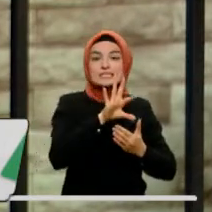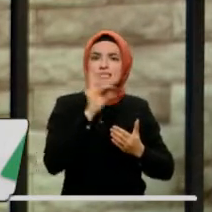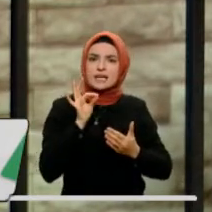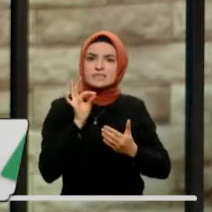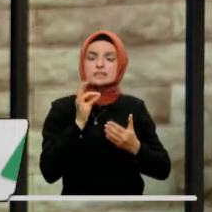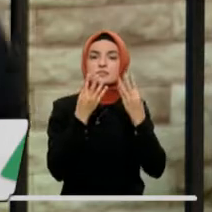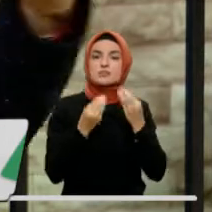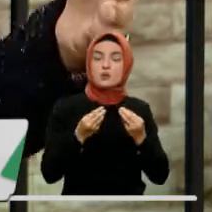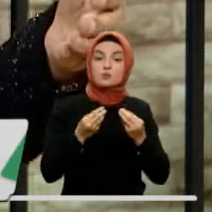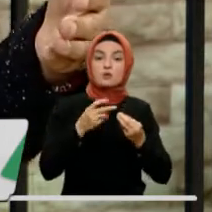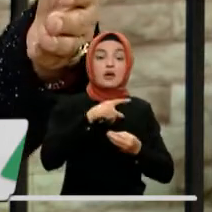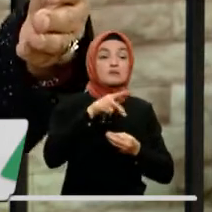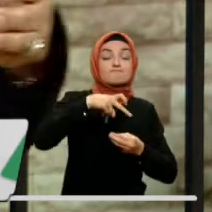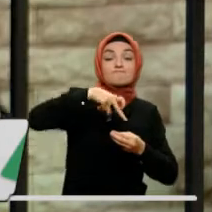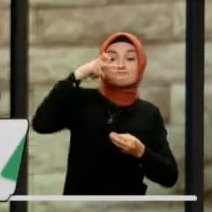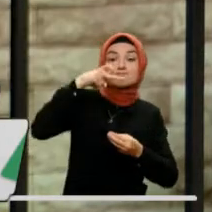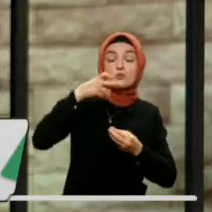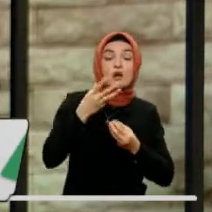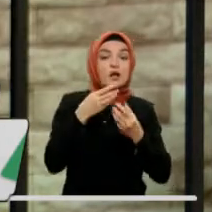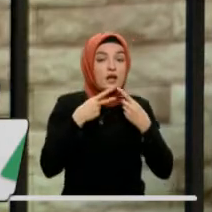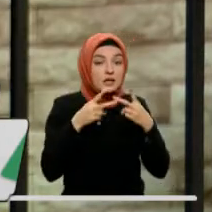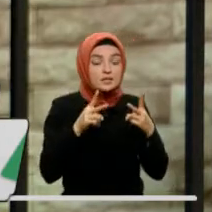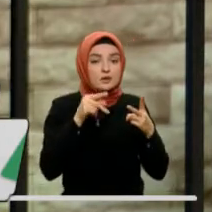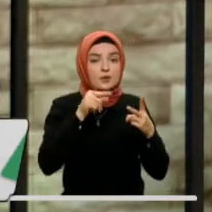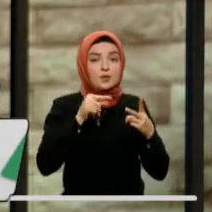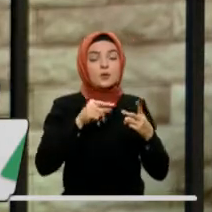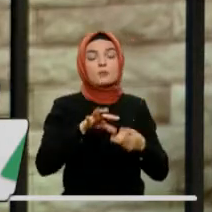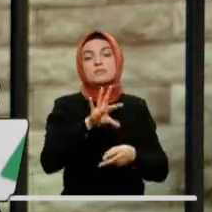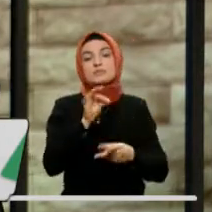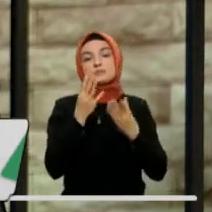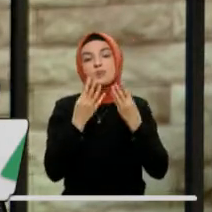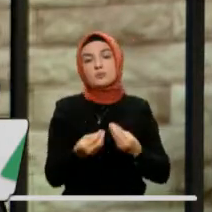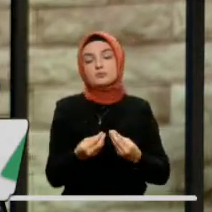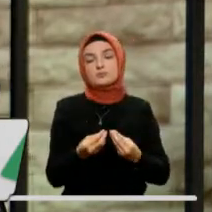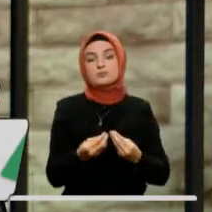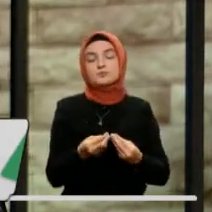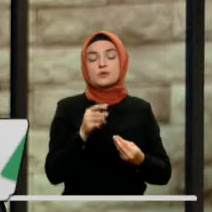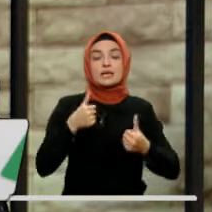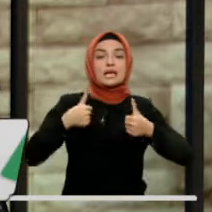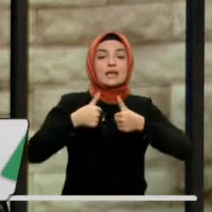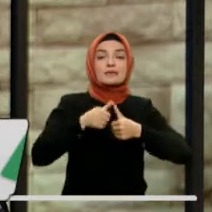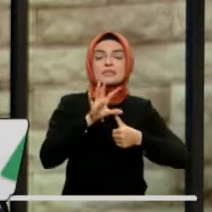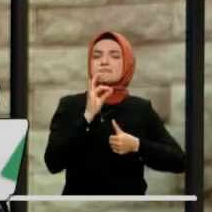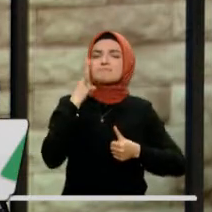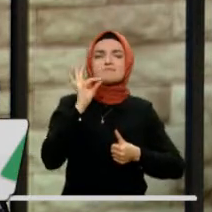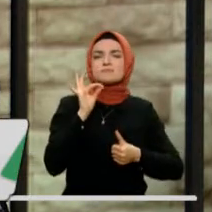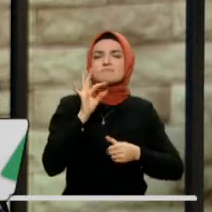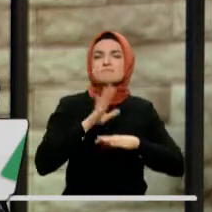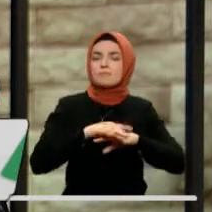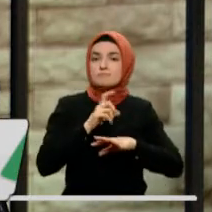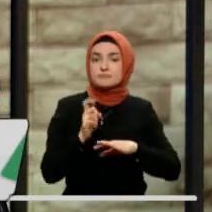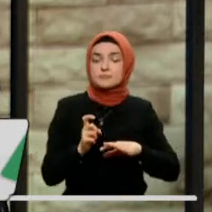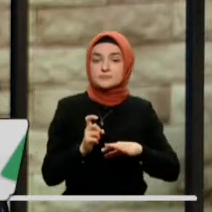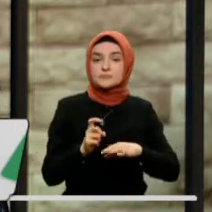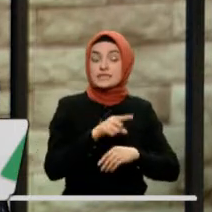belli, aldığınız puanla hangi üniversiteye girdiniz? O zaman seçiminiz olmuş oluyor. O yüzden de evlilikte seçim kim yapacak? Siz